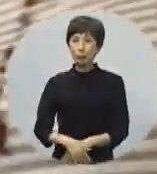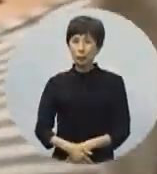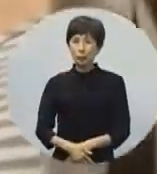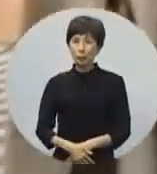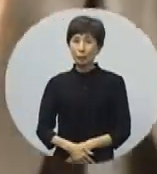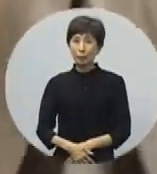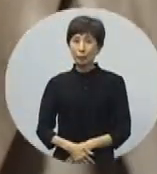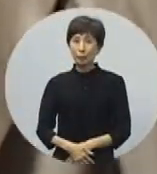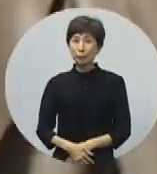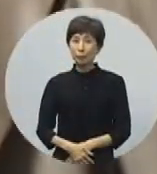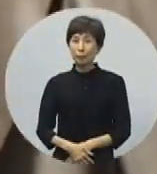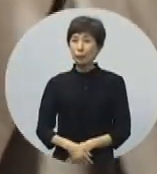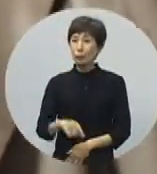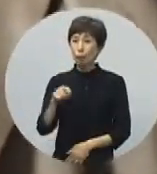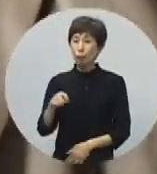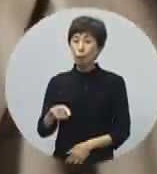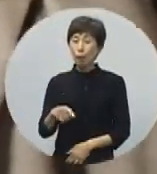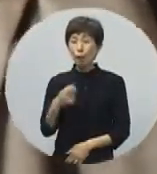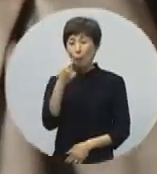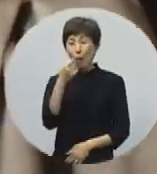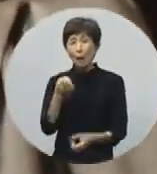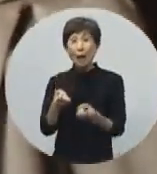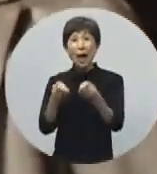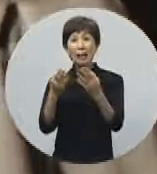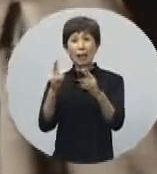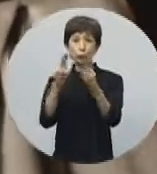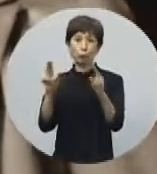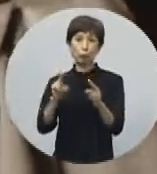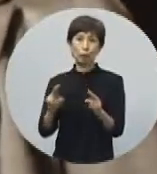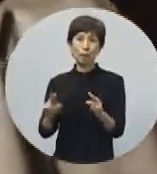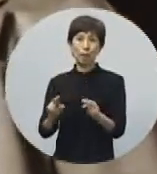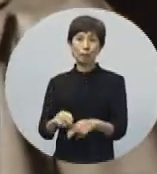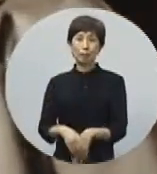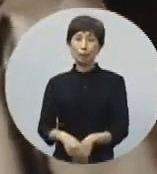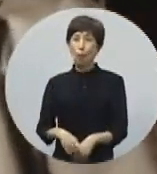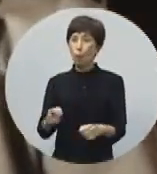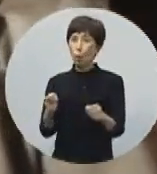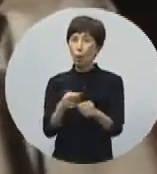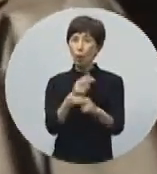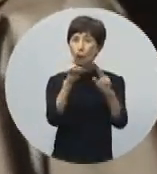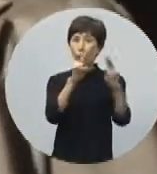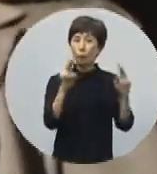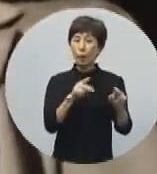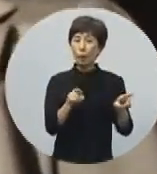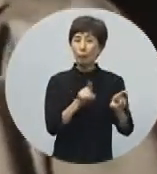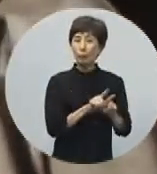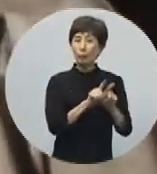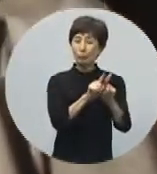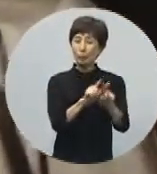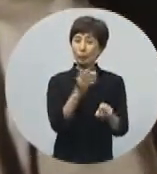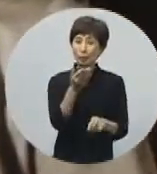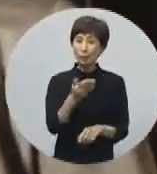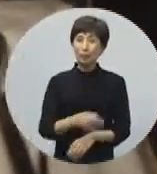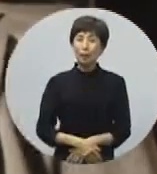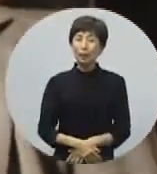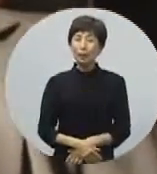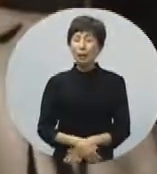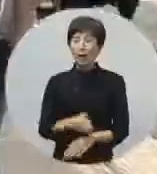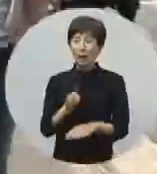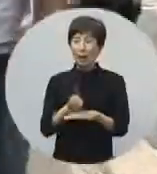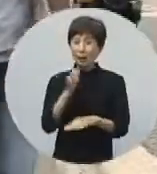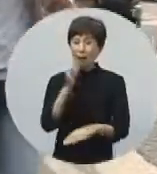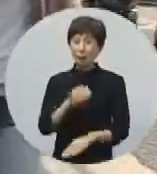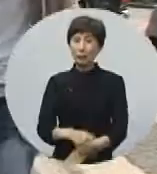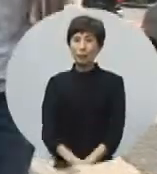ちょっと、まあ、その中では新しいんですけど、はい、他にいろんな蔵がありますから、よかったら少し一緒に散歩してみますか？ 本当ですか、はい、ありがとうござい